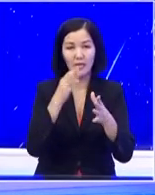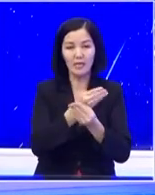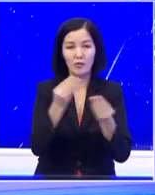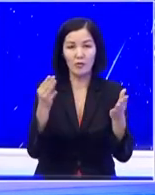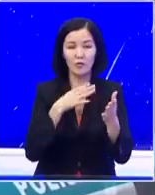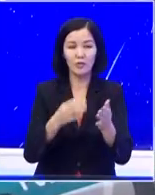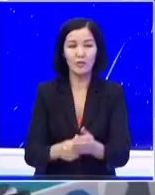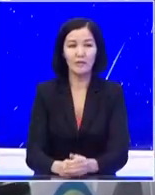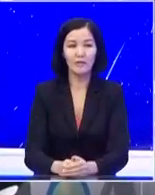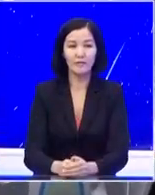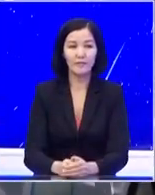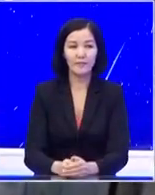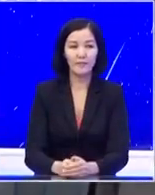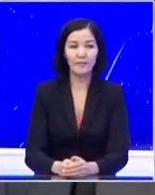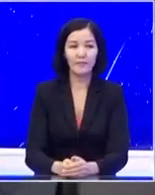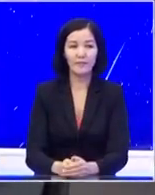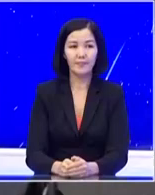үлестірді.